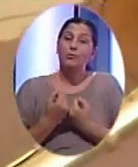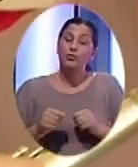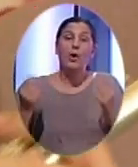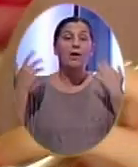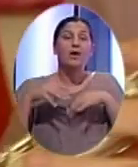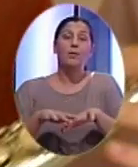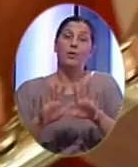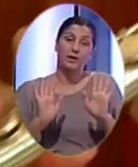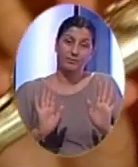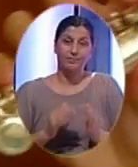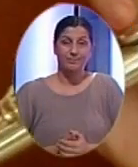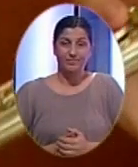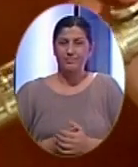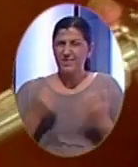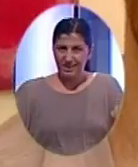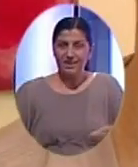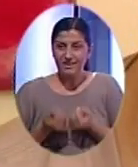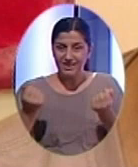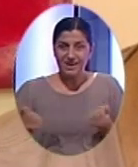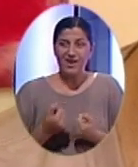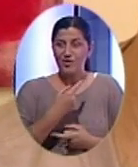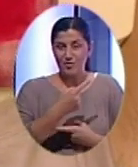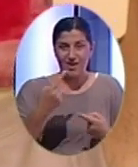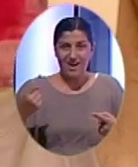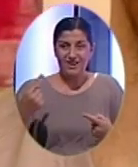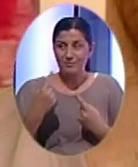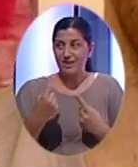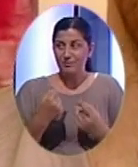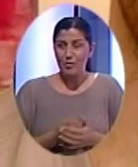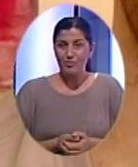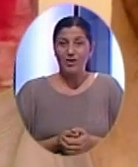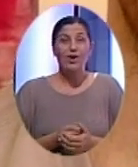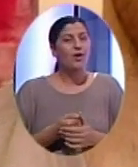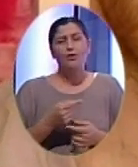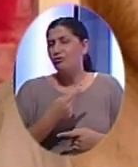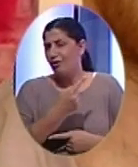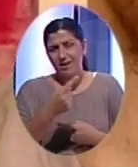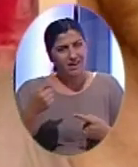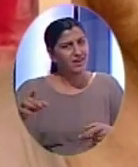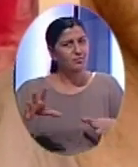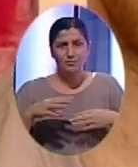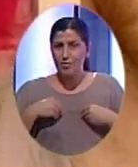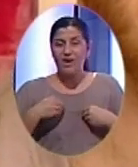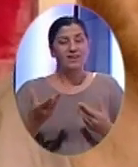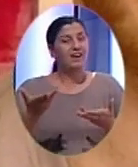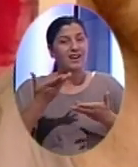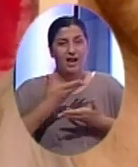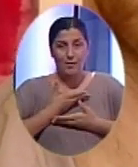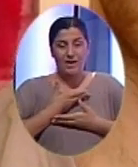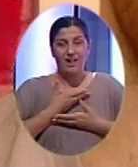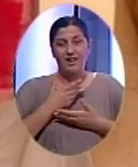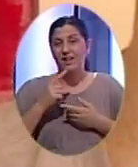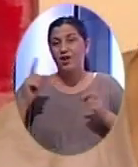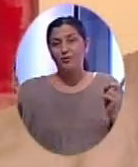לא פחות. זה האנרגיה, כאילו, שכל אחד מביא מעצמו וכל אחד גם מוכן לקבל את